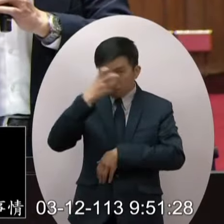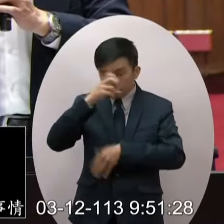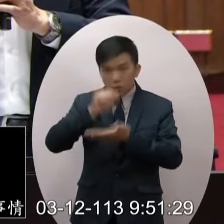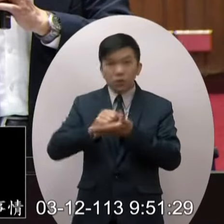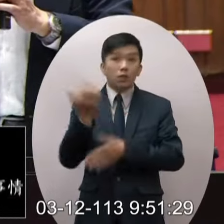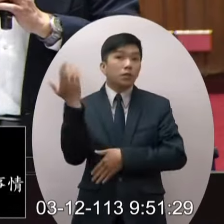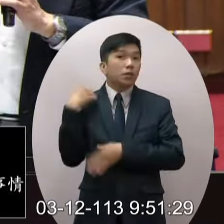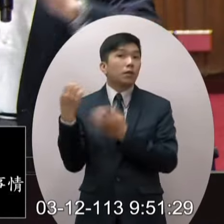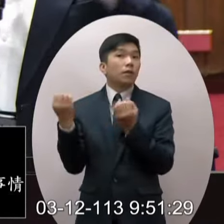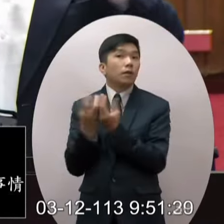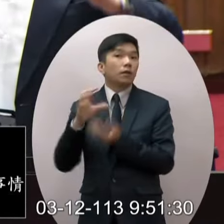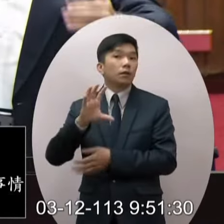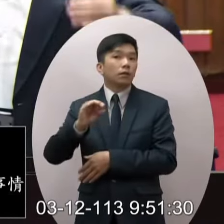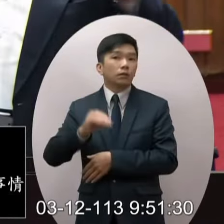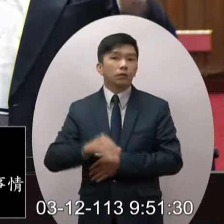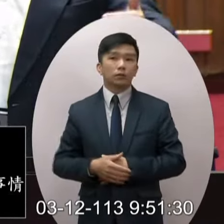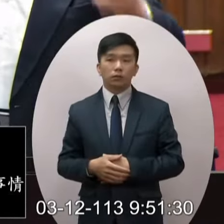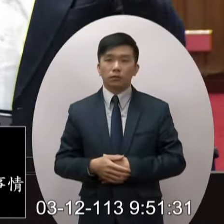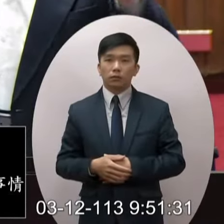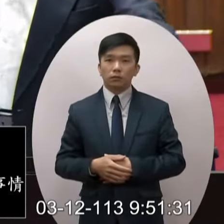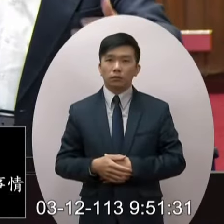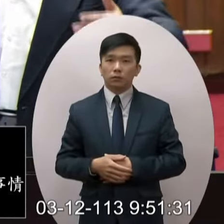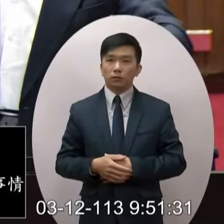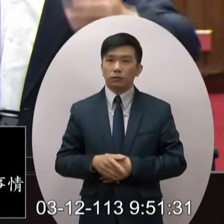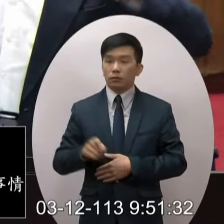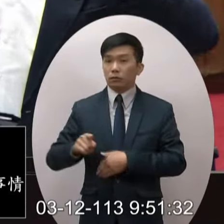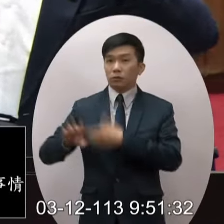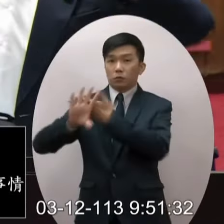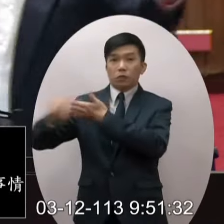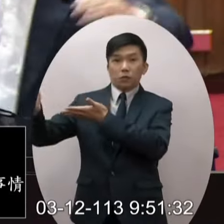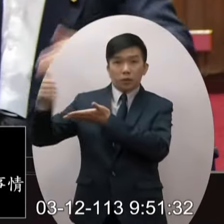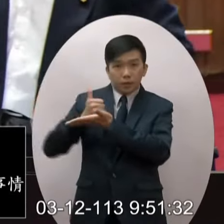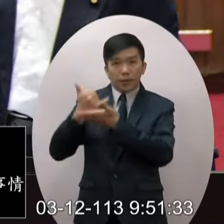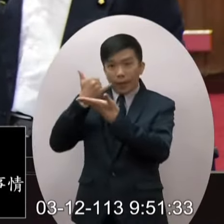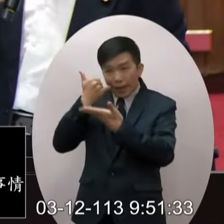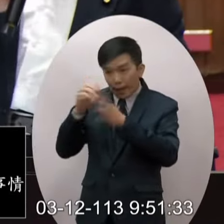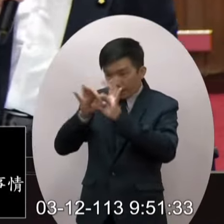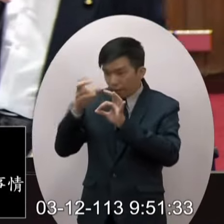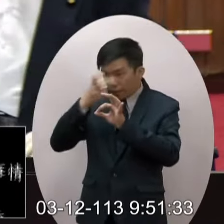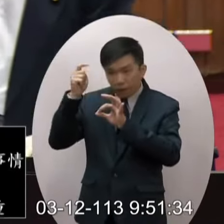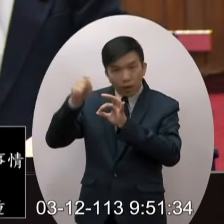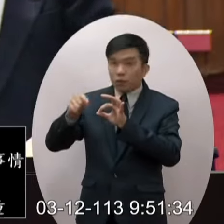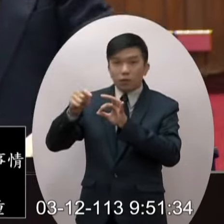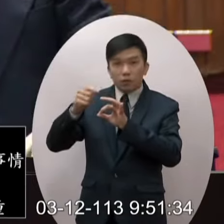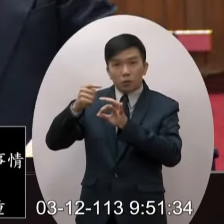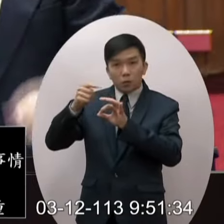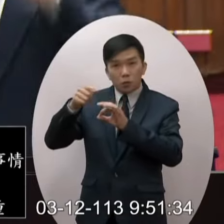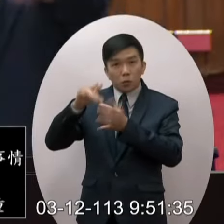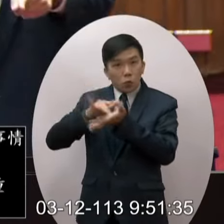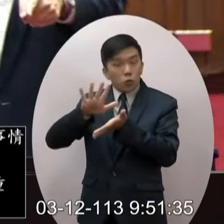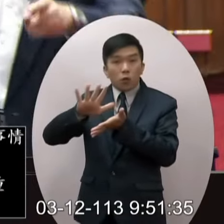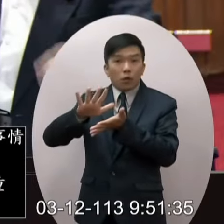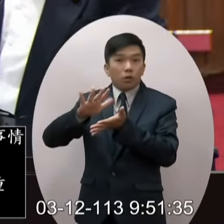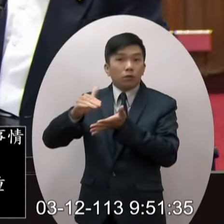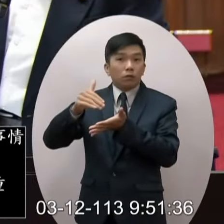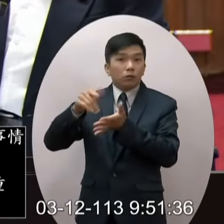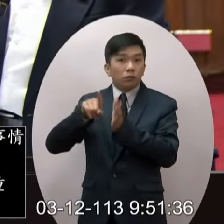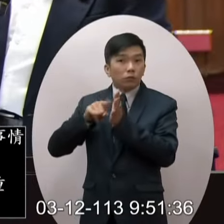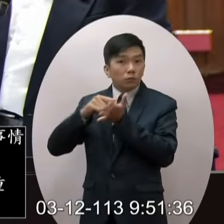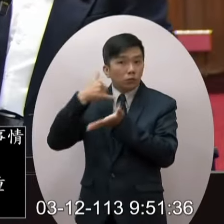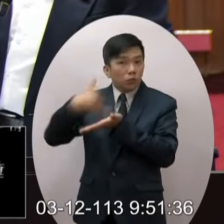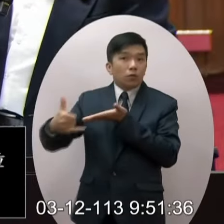有这個案例无？海关验到要求退关的时阵，那无退